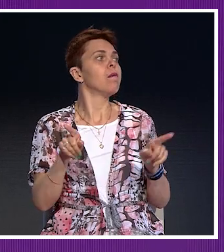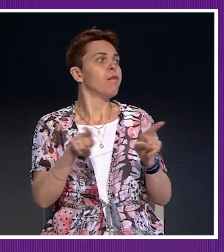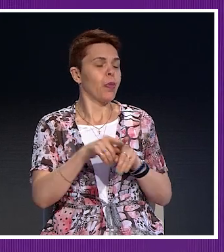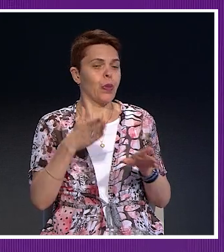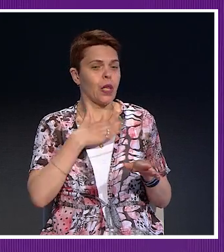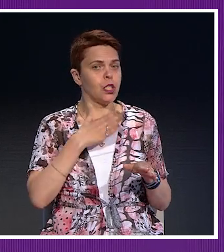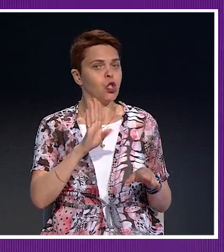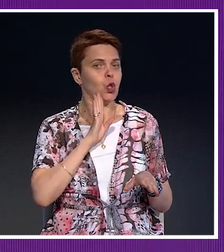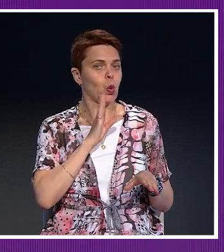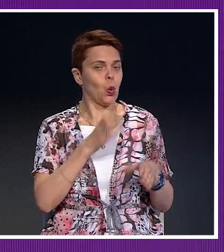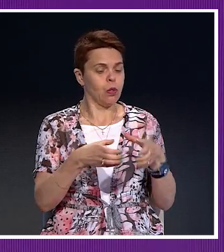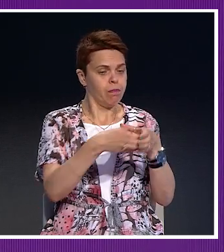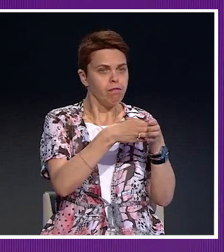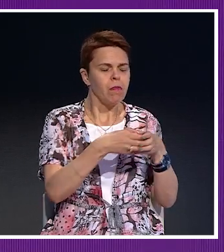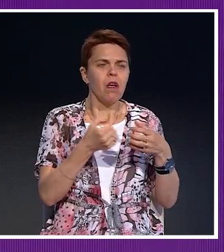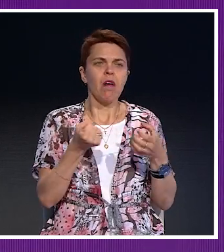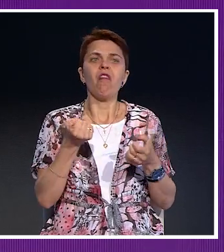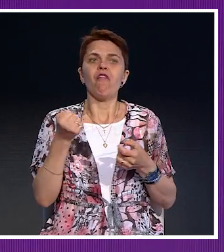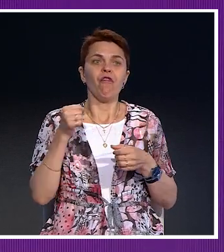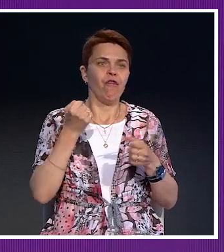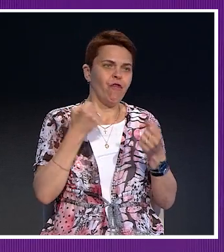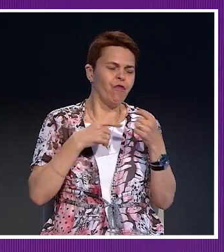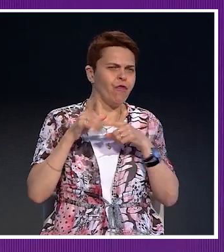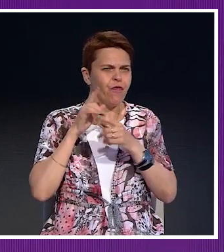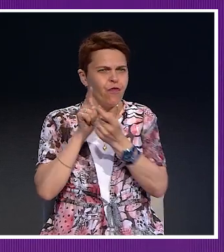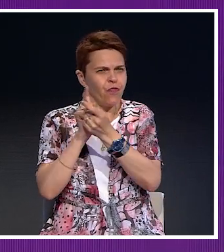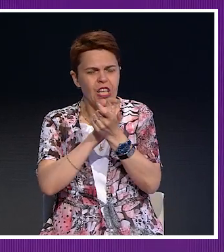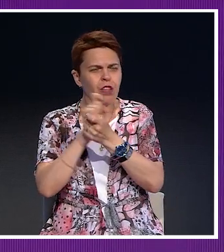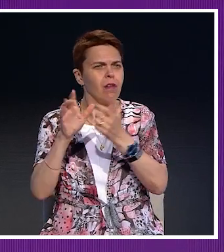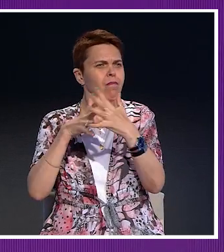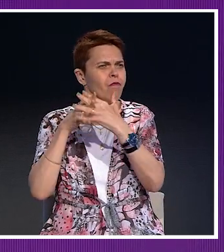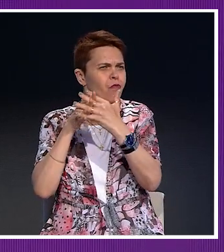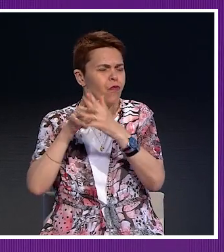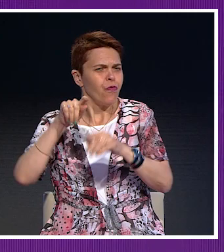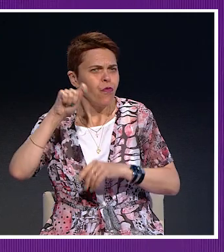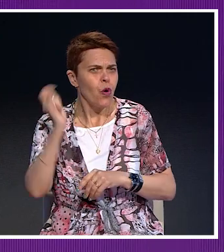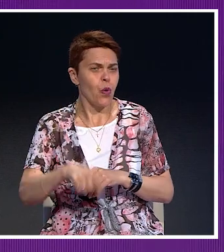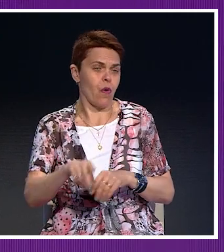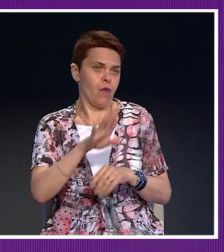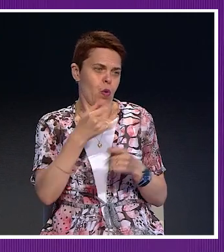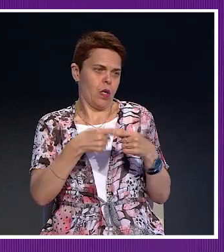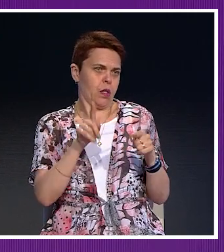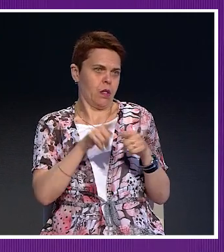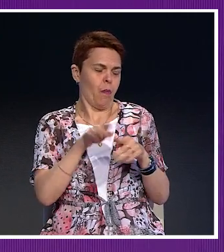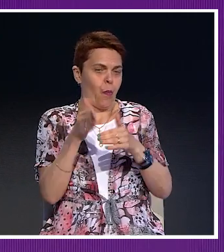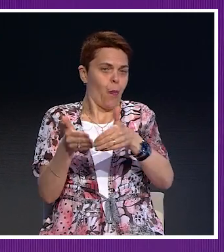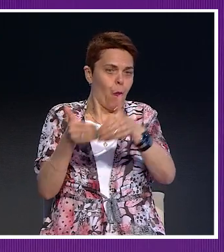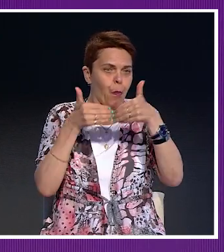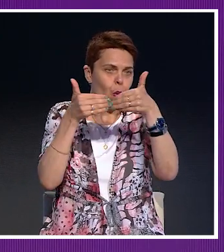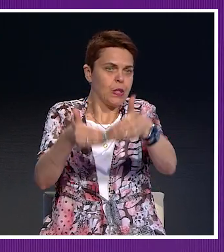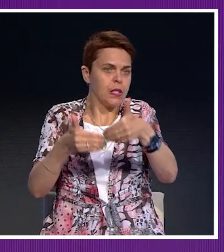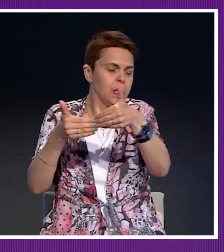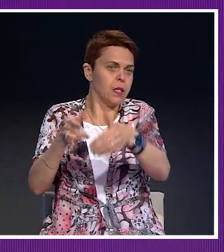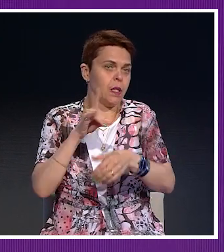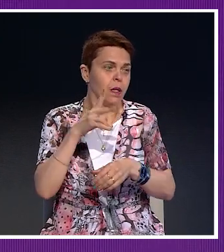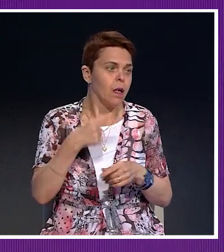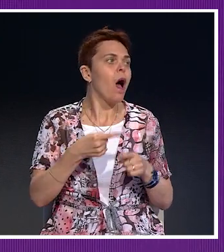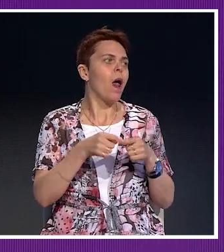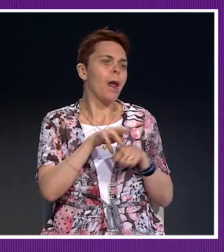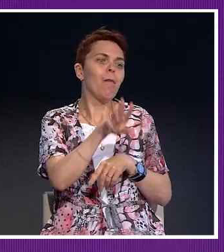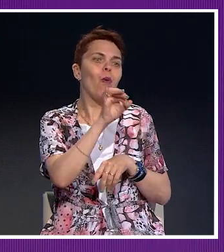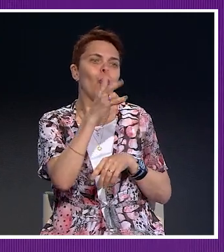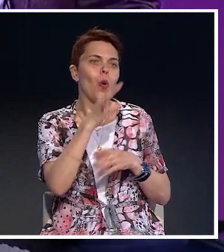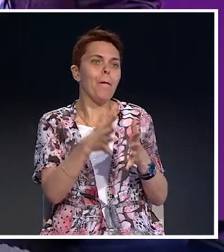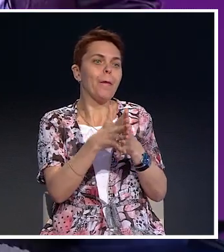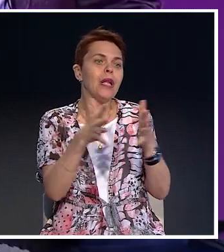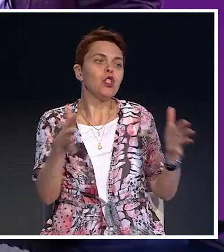жіночого нашого колективу, яка відвойовує певні позиції. Я не впевнена, що в найбільшій фракції, в